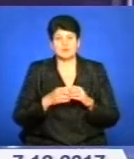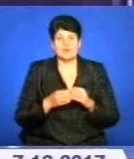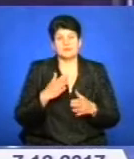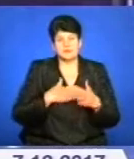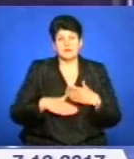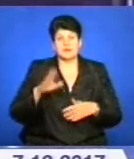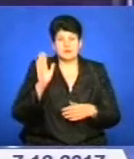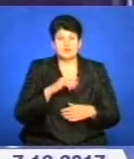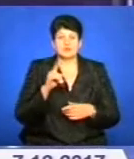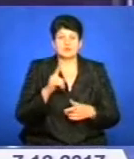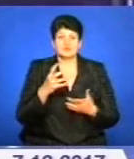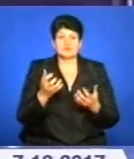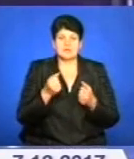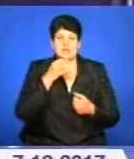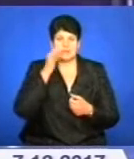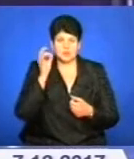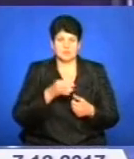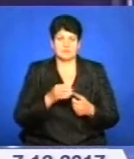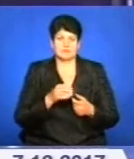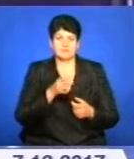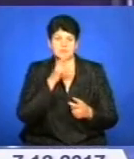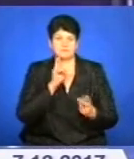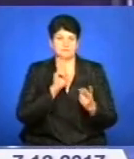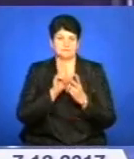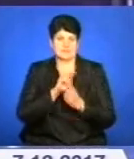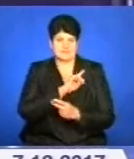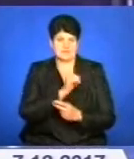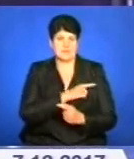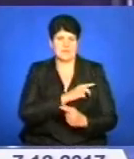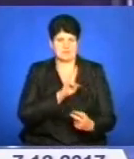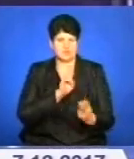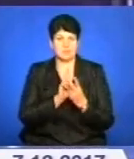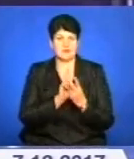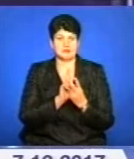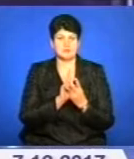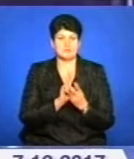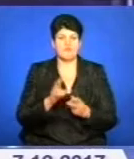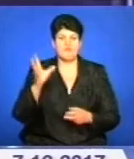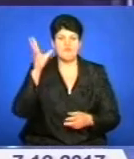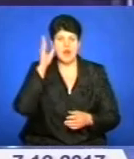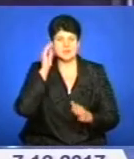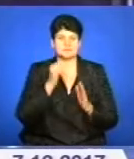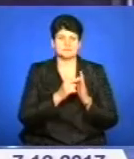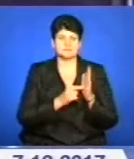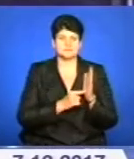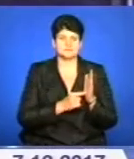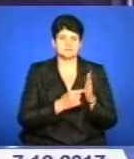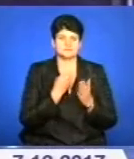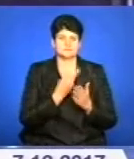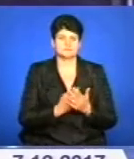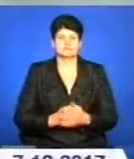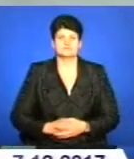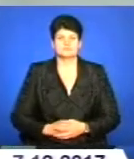що почерпнули цінний досвід під час поєдинків із сильними суперниками. Враженнями спортсмени поділилися з нашою знімальною